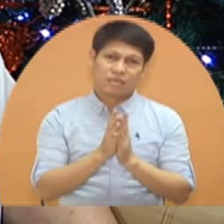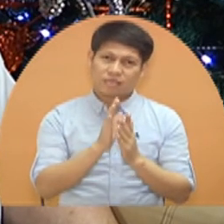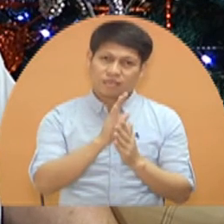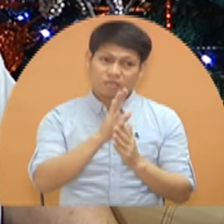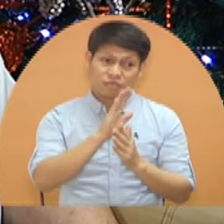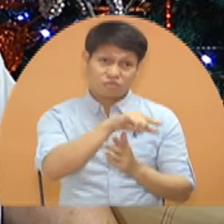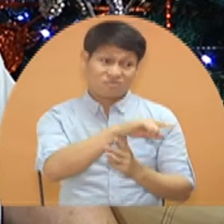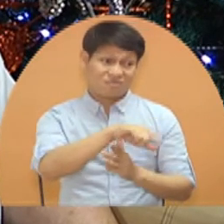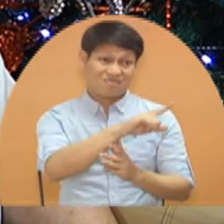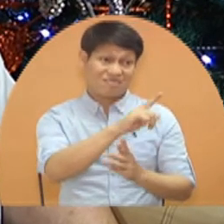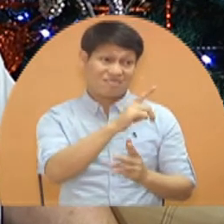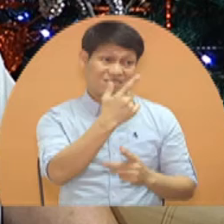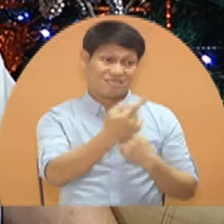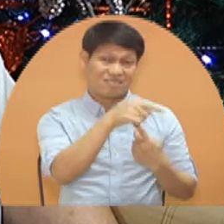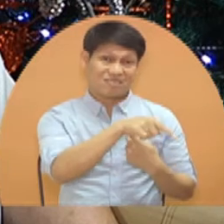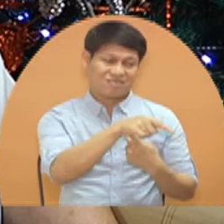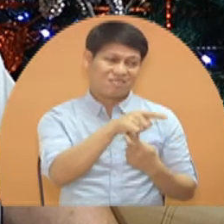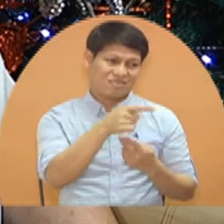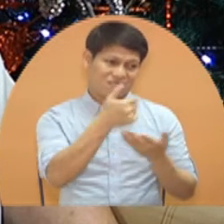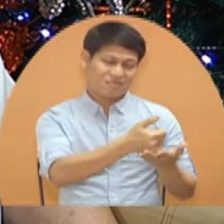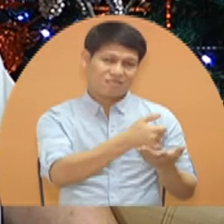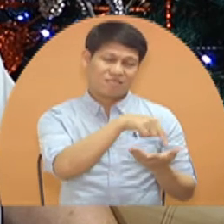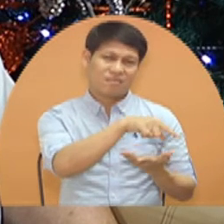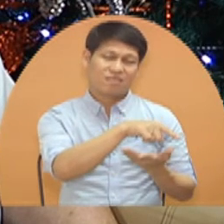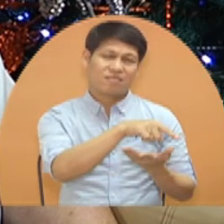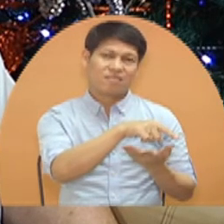At sa lahat ng natulungan ng Kapwa Ko Mahal Ko Foundation,